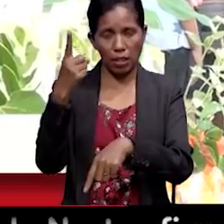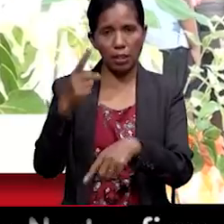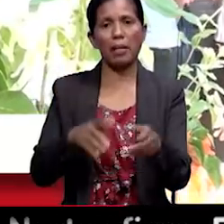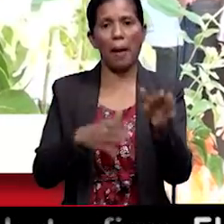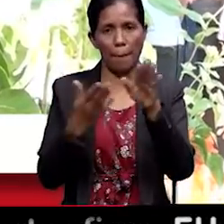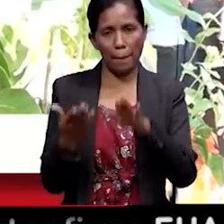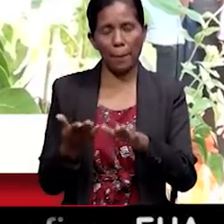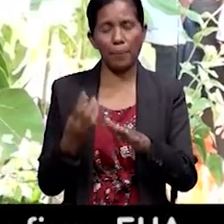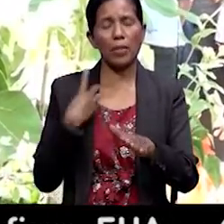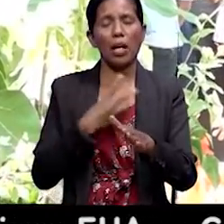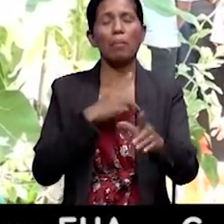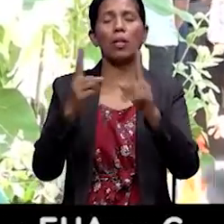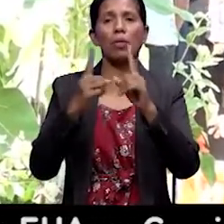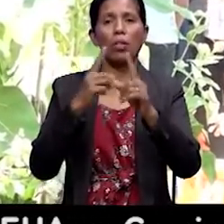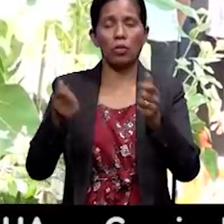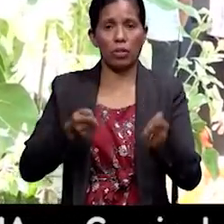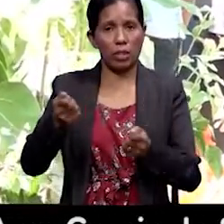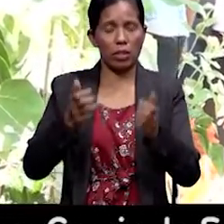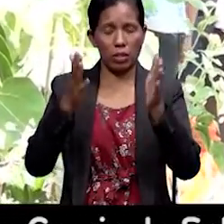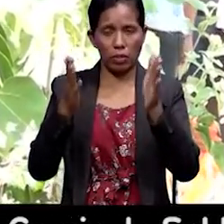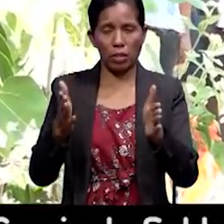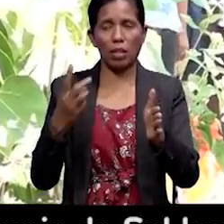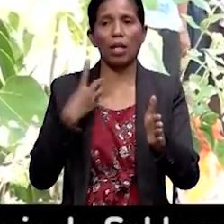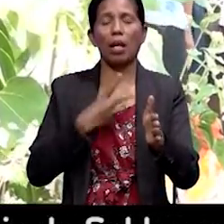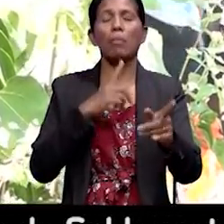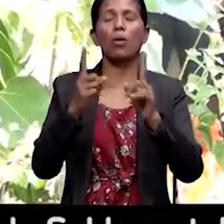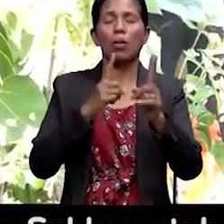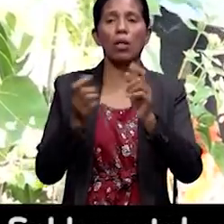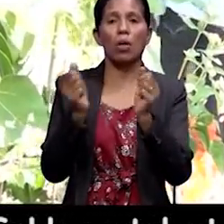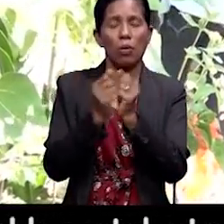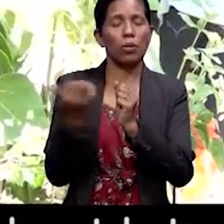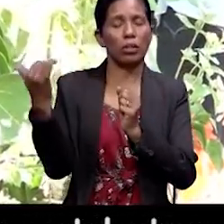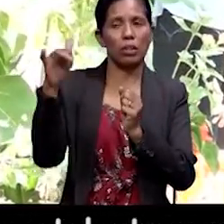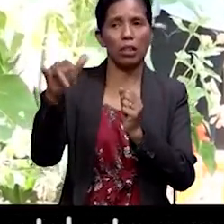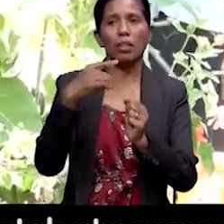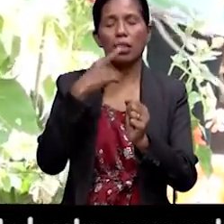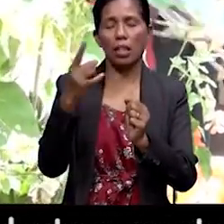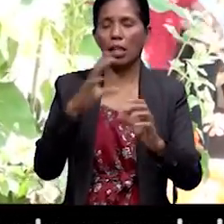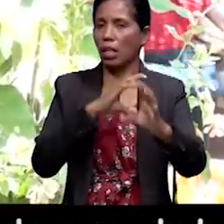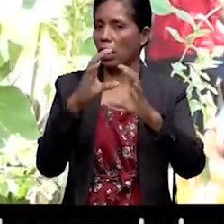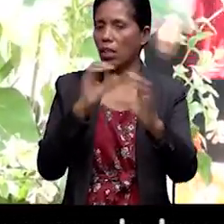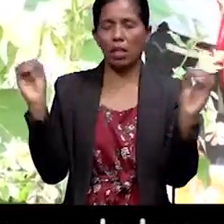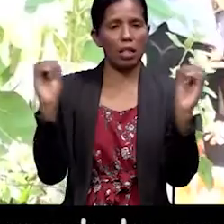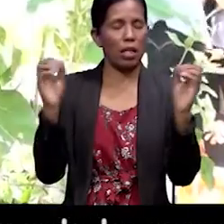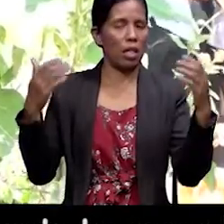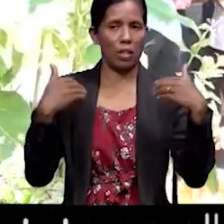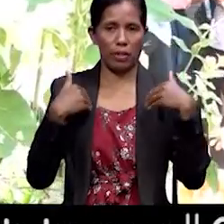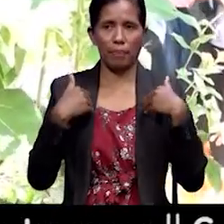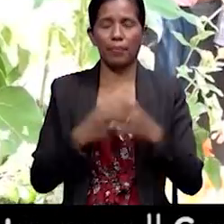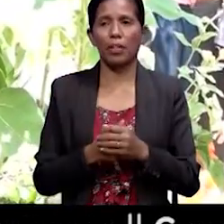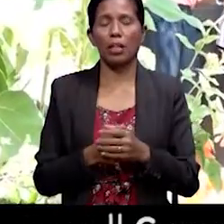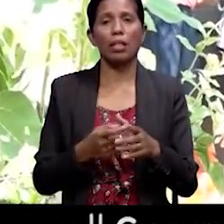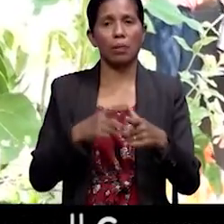ho kundo tor sia sir be hospital ami kuliah sira sir yang kareto tu la ya la